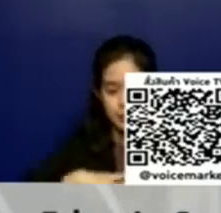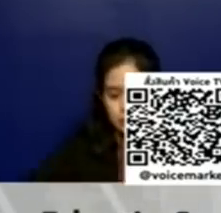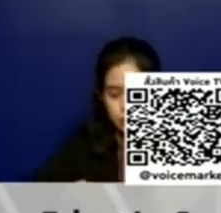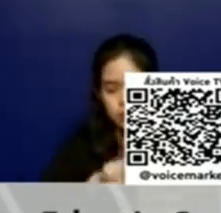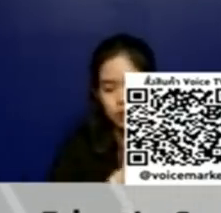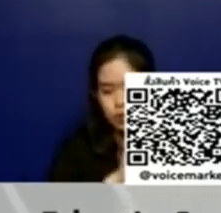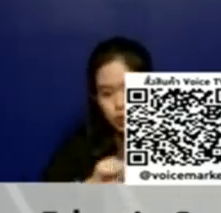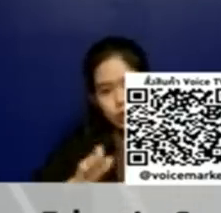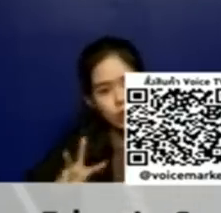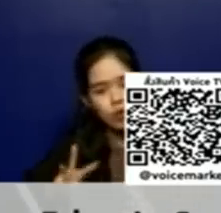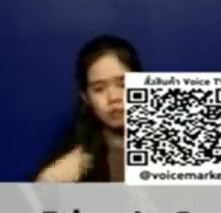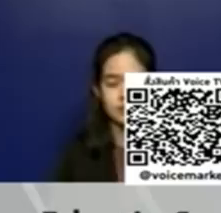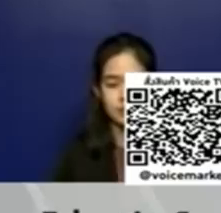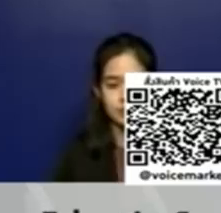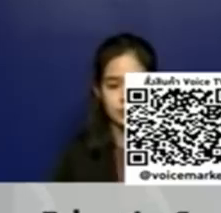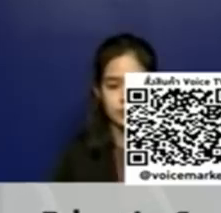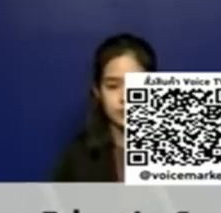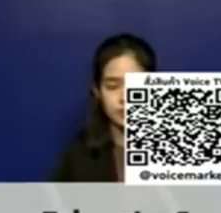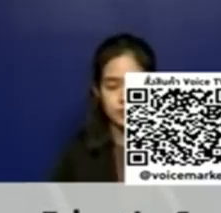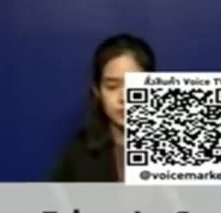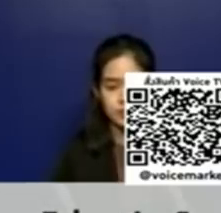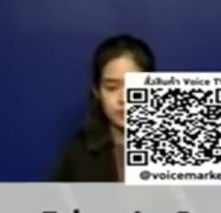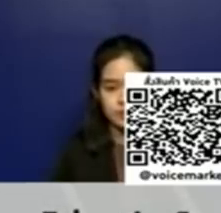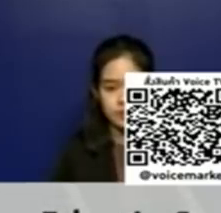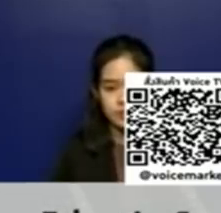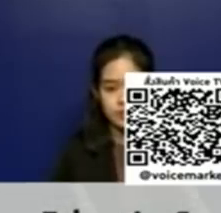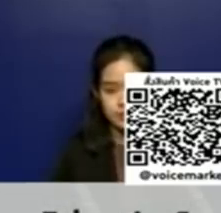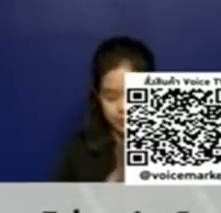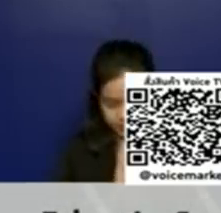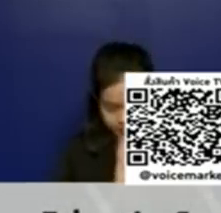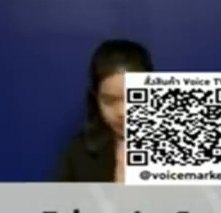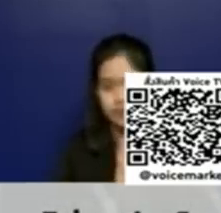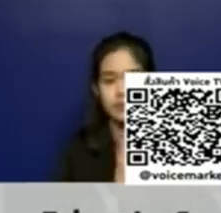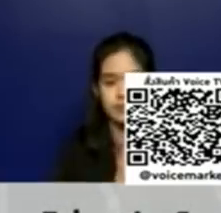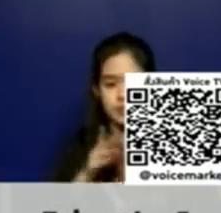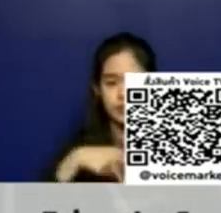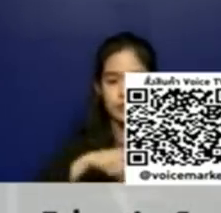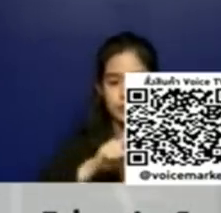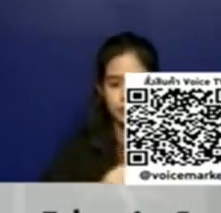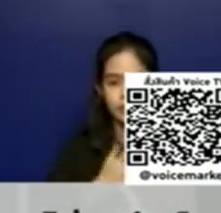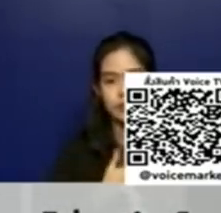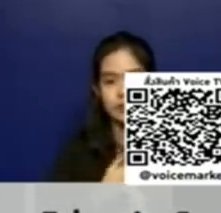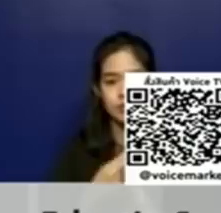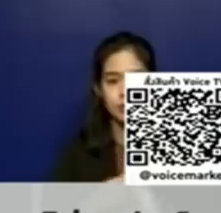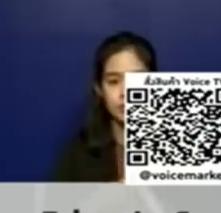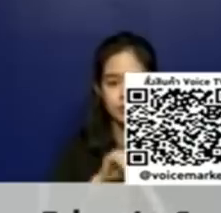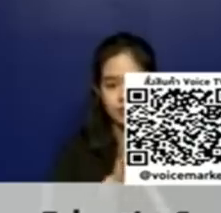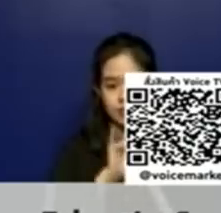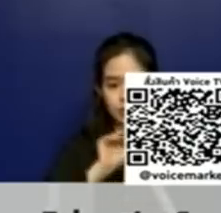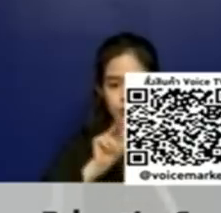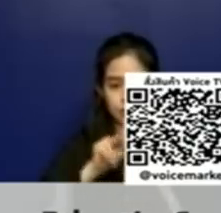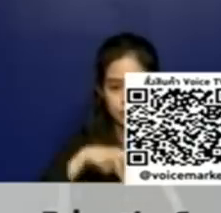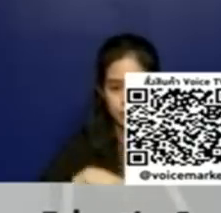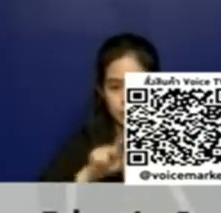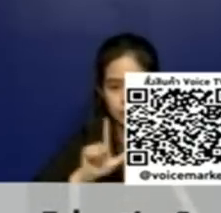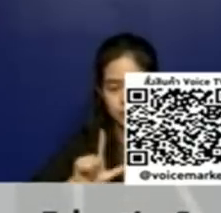องนี้เป็นเรื่องที่4 และเรื่องที่5คือเรื่องการนำเอาเงินกองทุนอนุรักษ์พลังงานนะครับไปให้กรมน.และสบต.กว่า 1,232